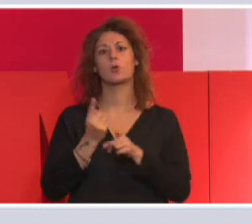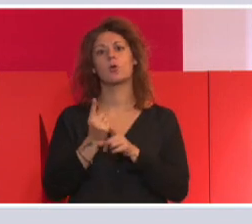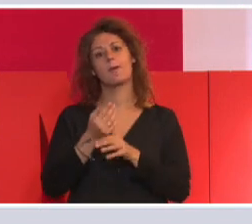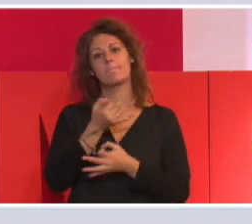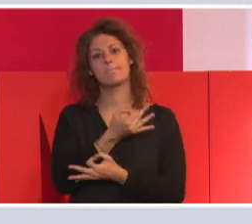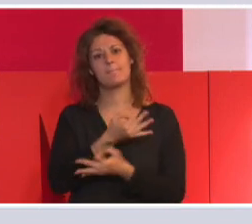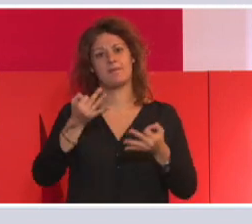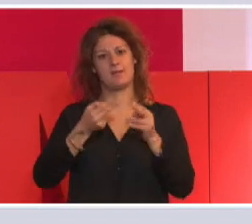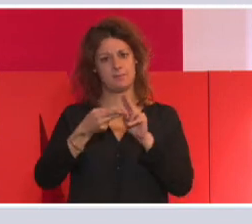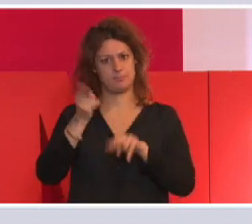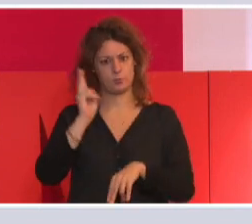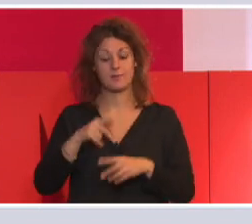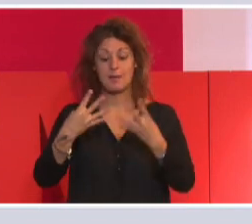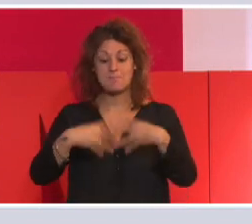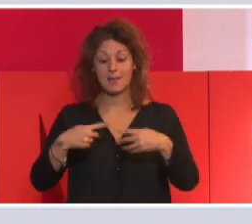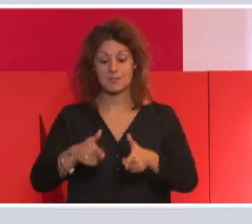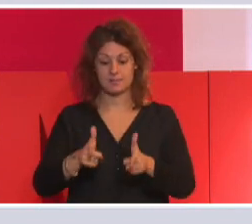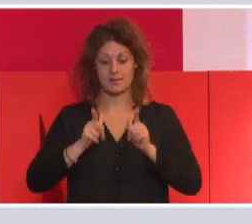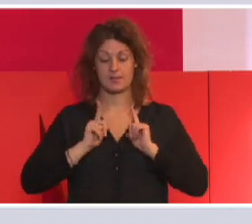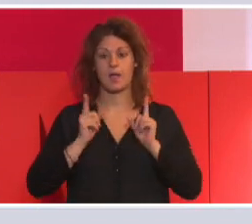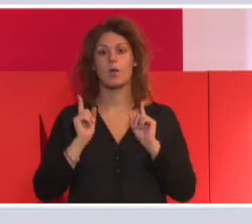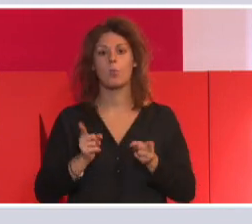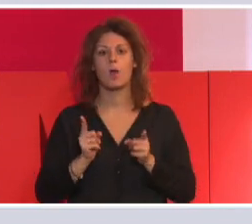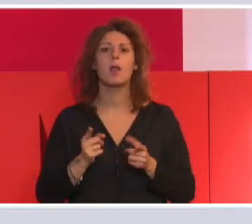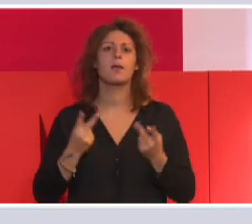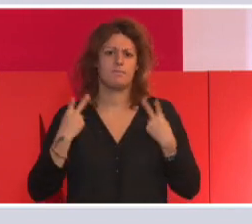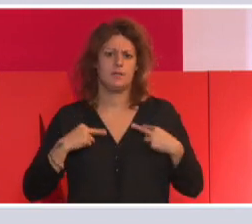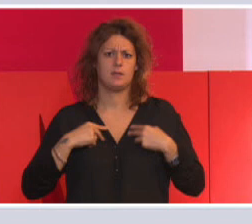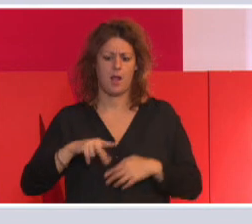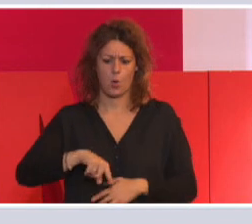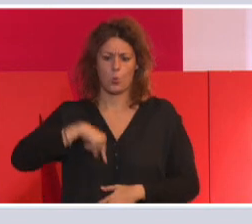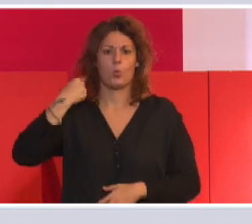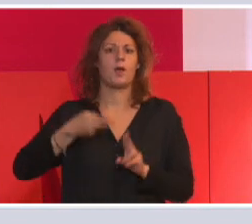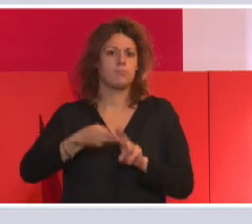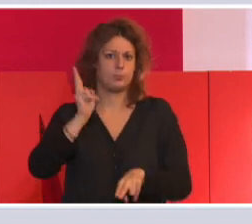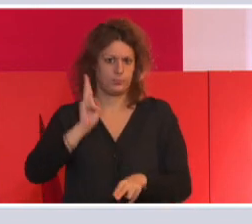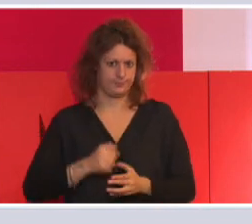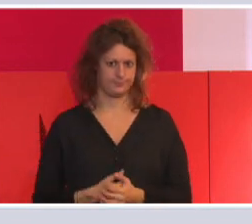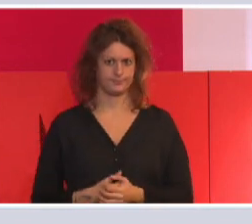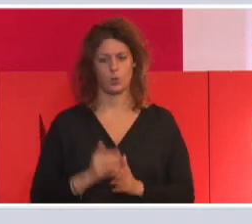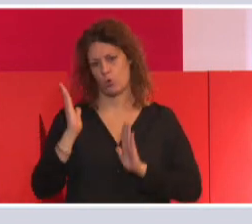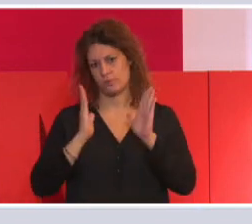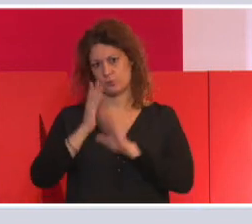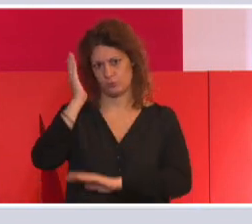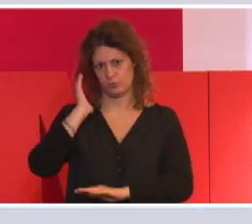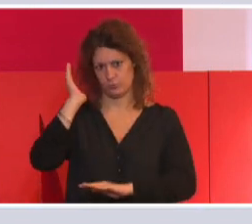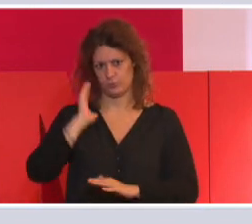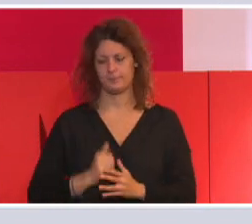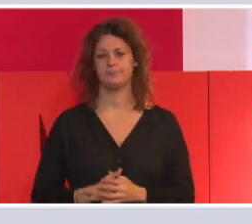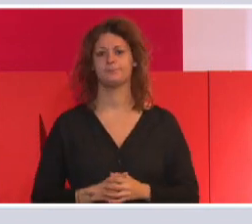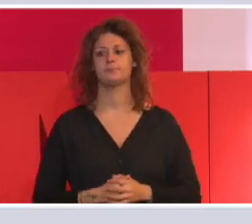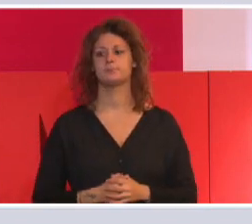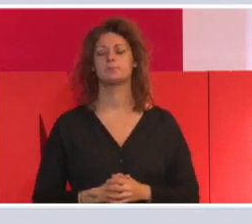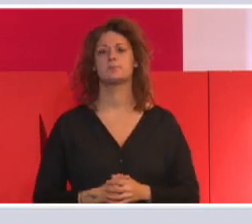ci permettono ci danno più speranze più chance di sopravvivenza ora questo sembra un po distante ma ci arrivo non